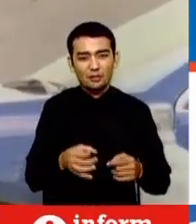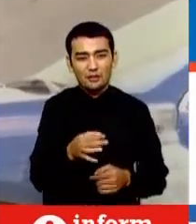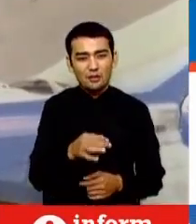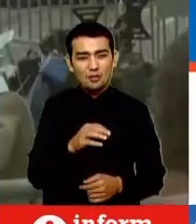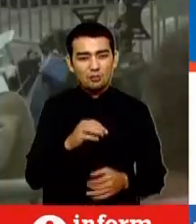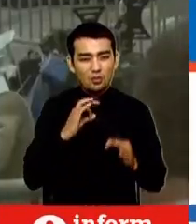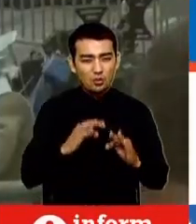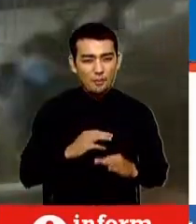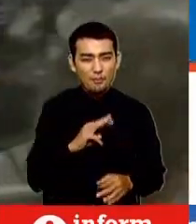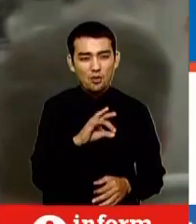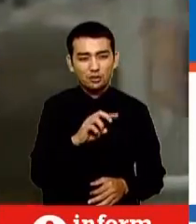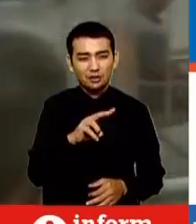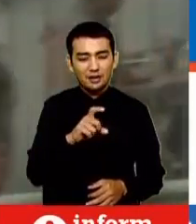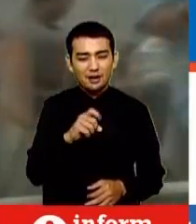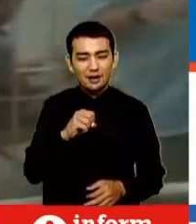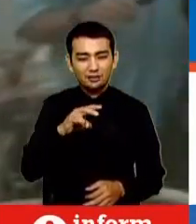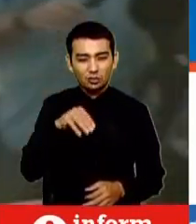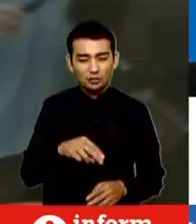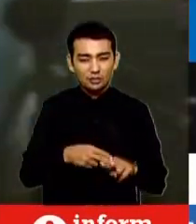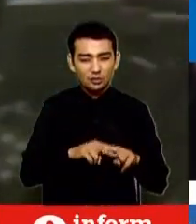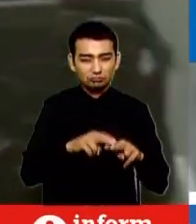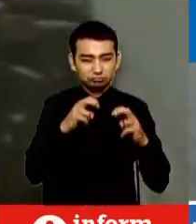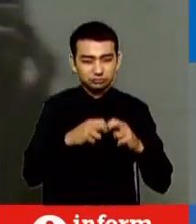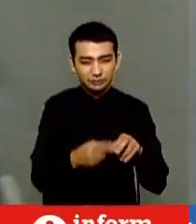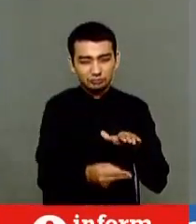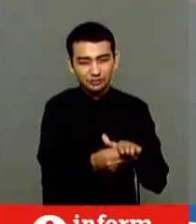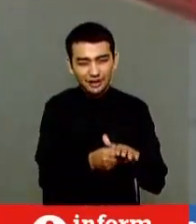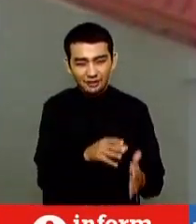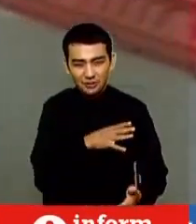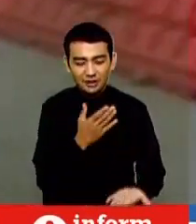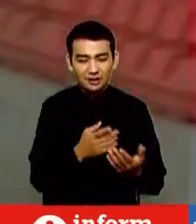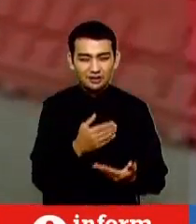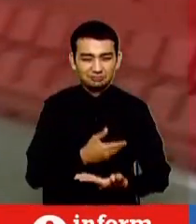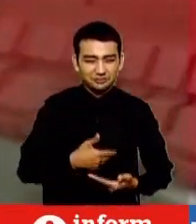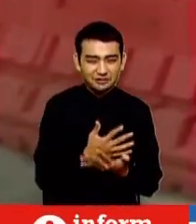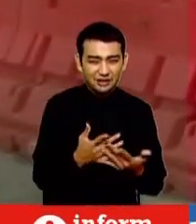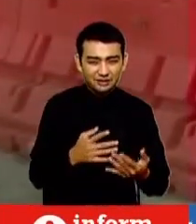Манхэттена, которая рассматривает дела о взятке и сексуальных домогательствах.